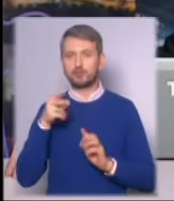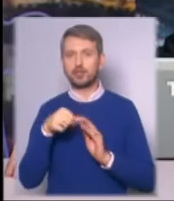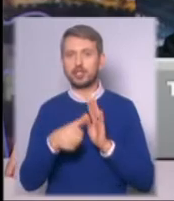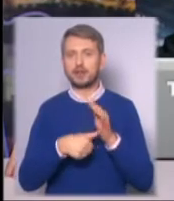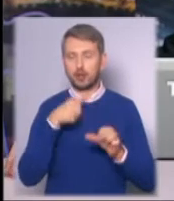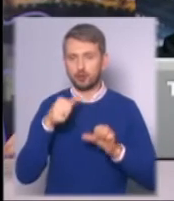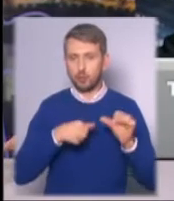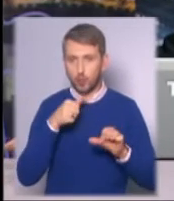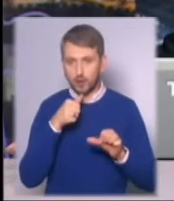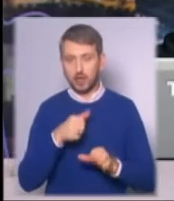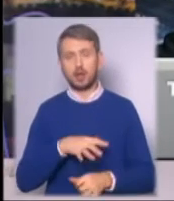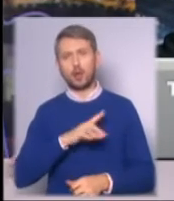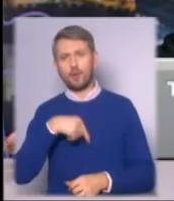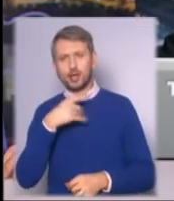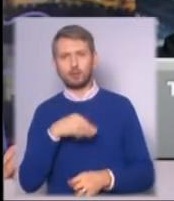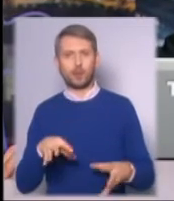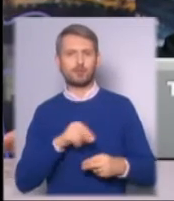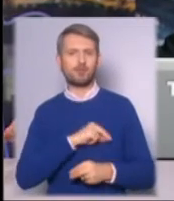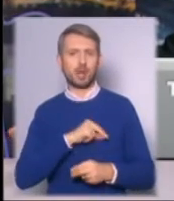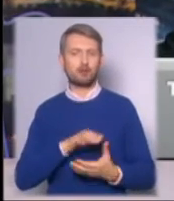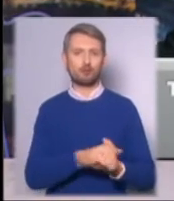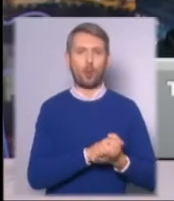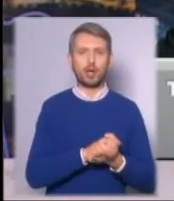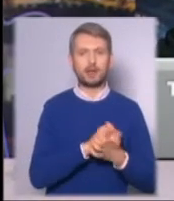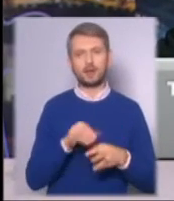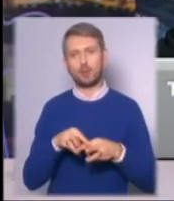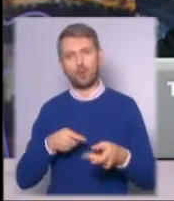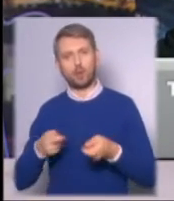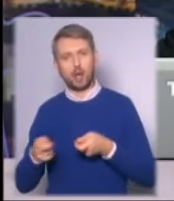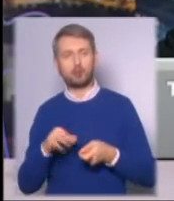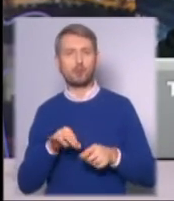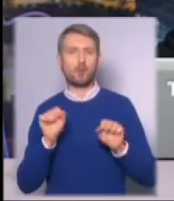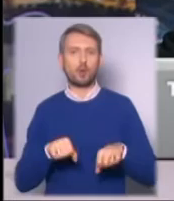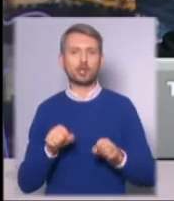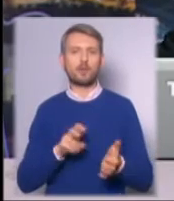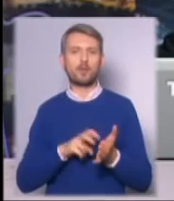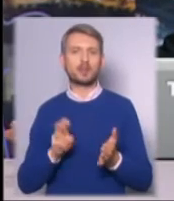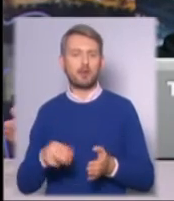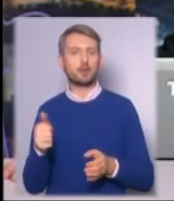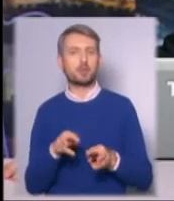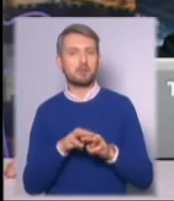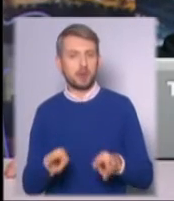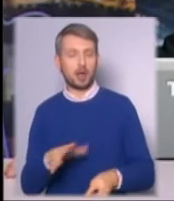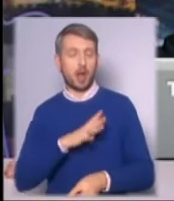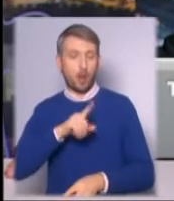році. Власне, говорили і про співпрацю коаліції і уряду, про можливу відставку прем'єра. Говорили